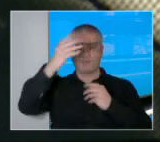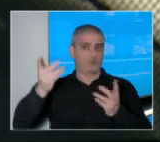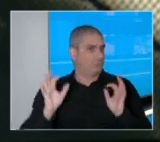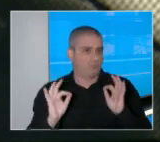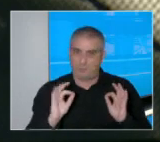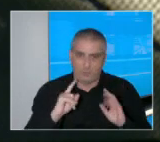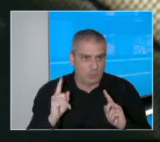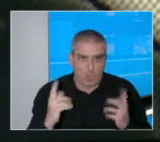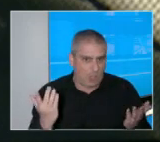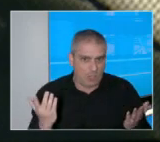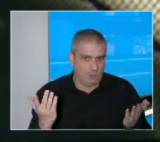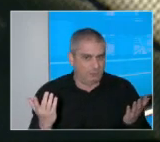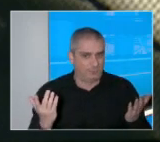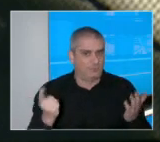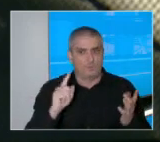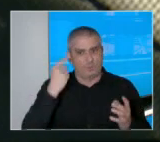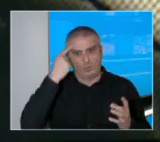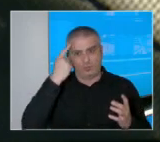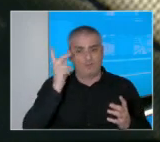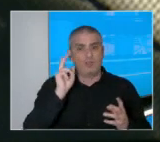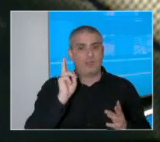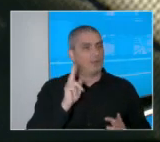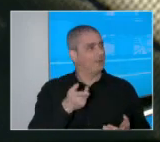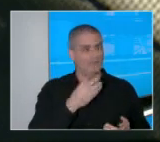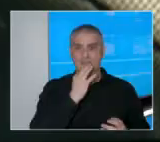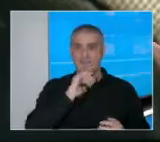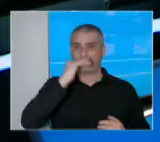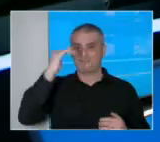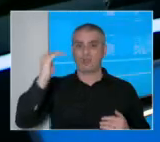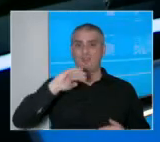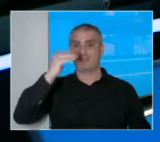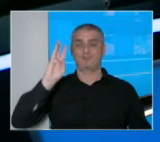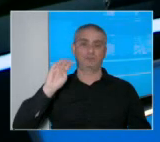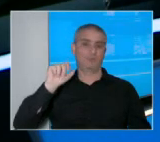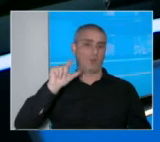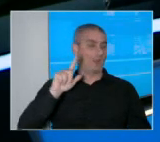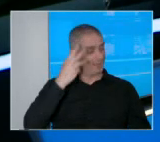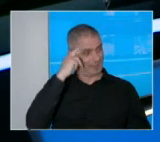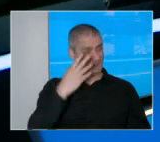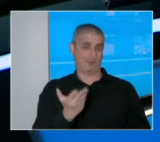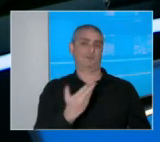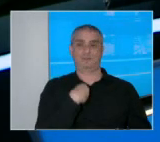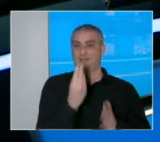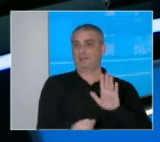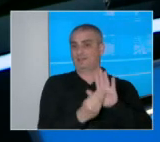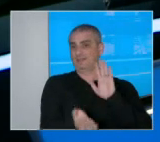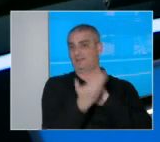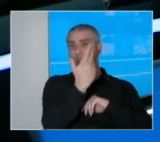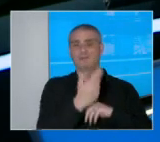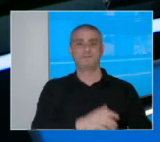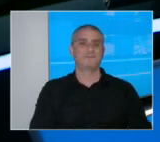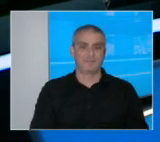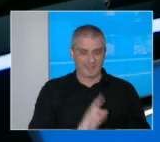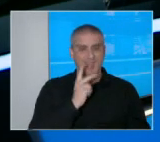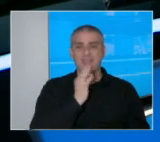ממש לא חושב, אני חושב שאפשר... יפה, נערי גבעות על גבעת שמואל. תראה. היום. הנה, נתתי לך טיפ. נערי גבעות שמואל,